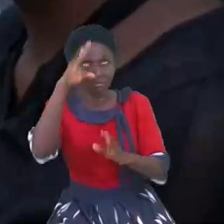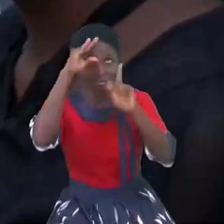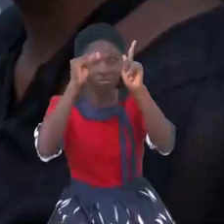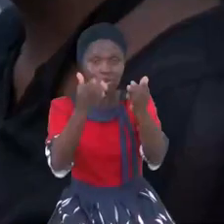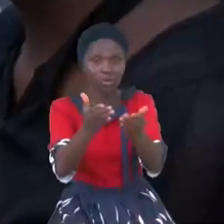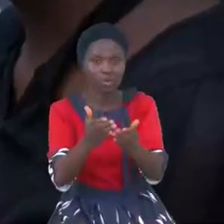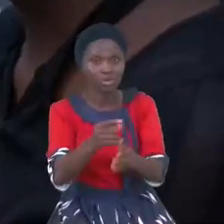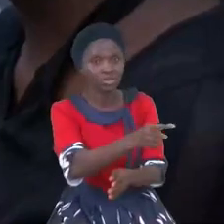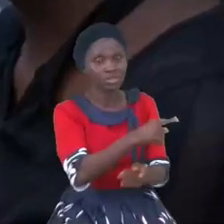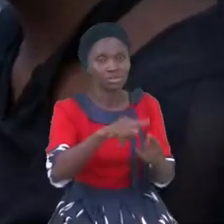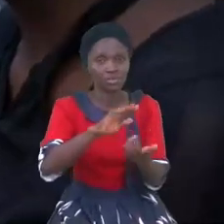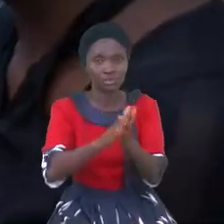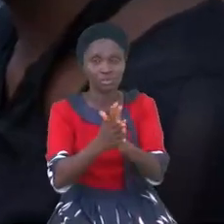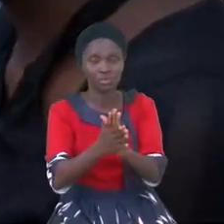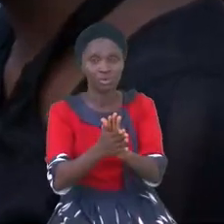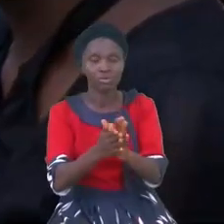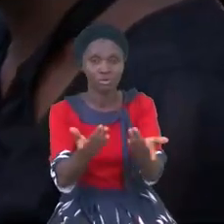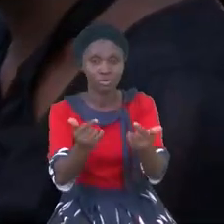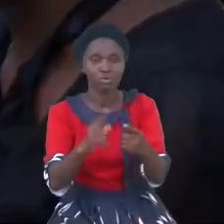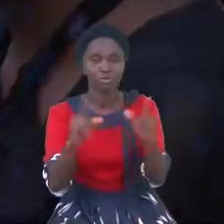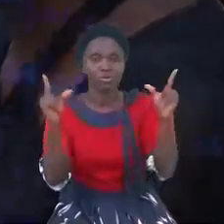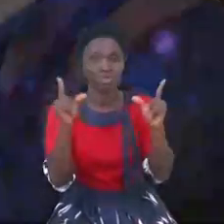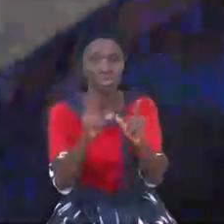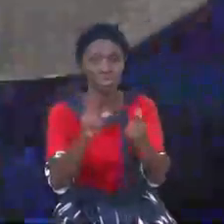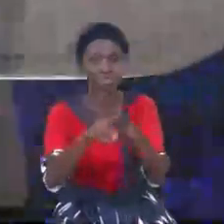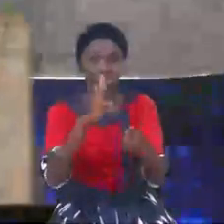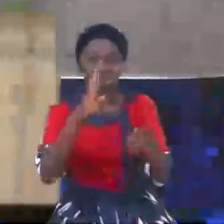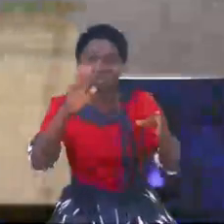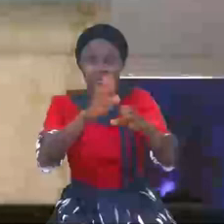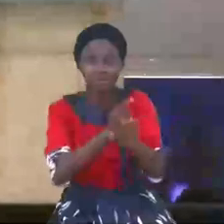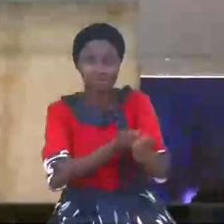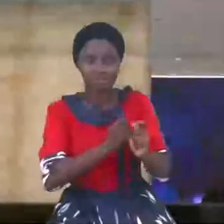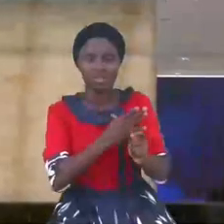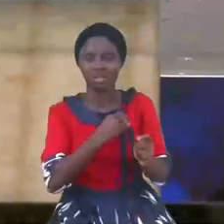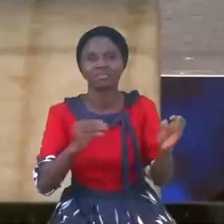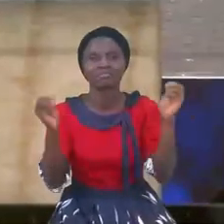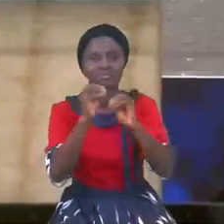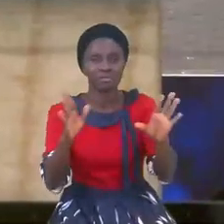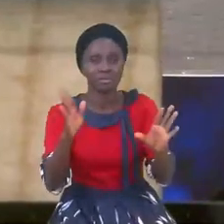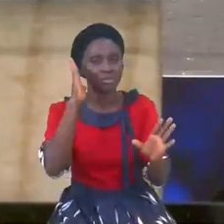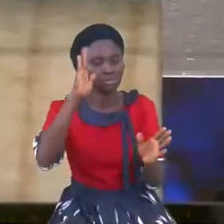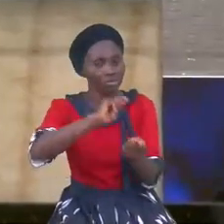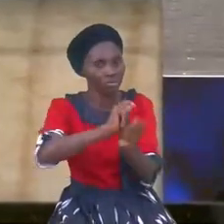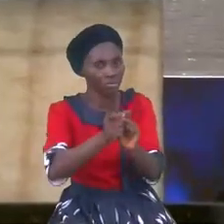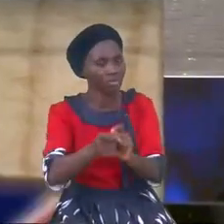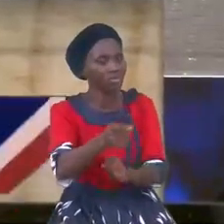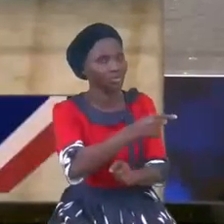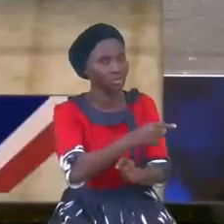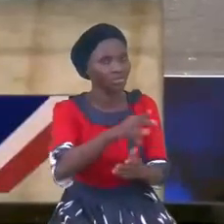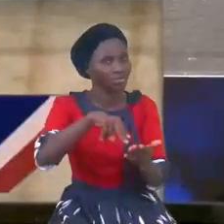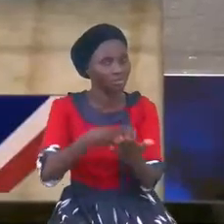d'être pleinement persuadé que rien ne les change. Galates, chapitre 4, verset